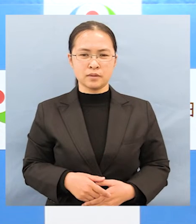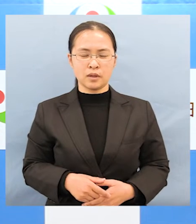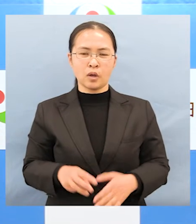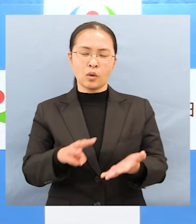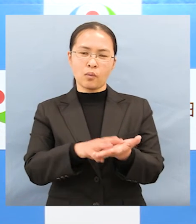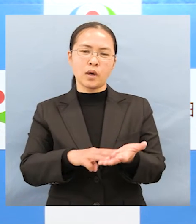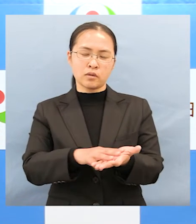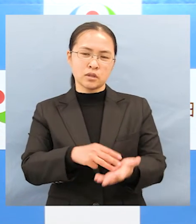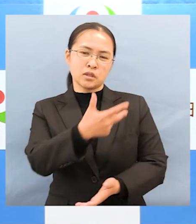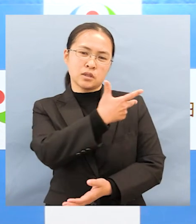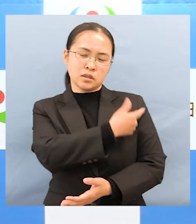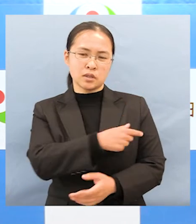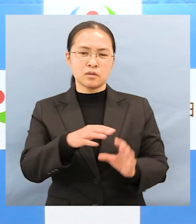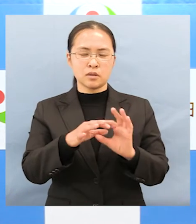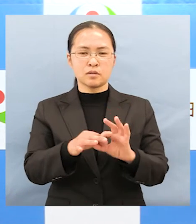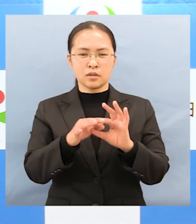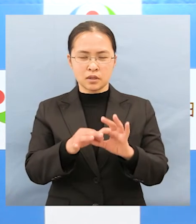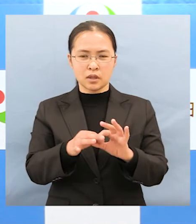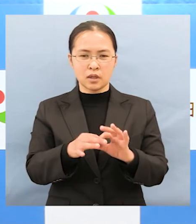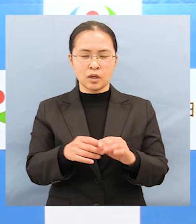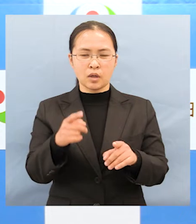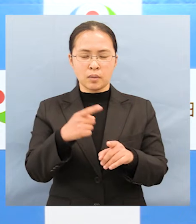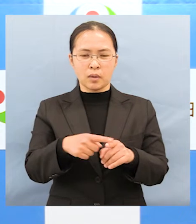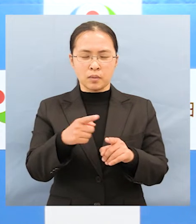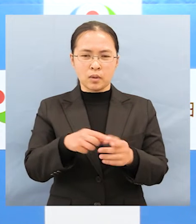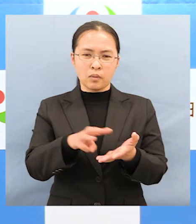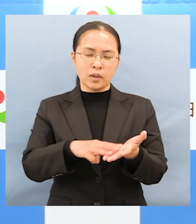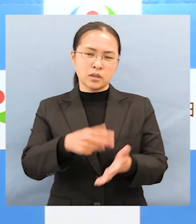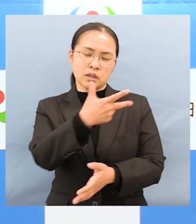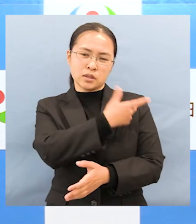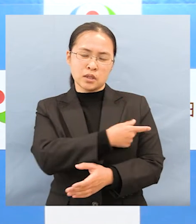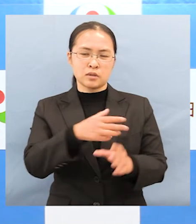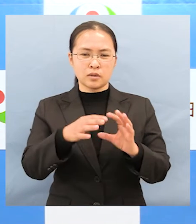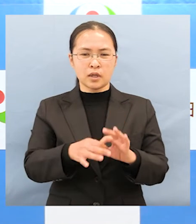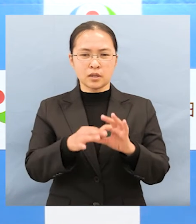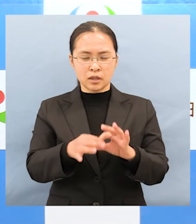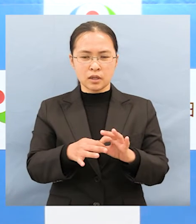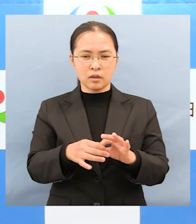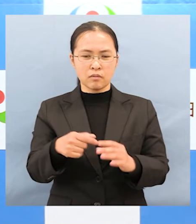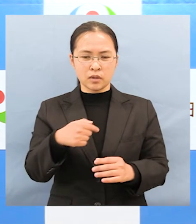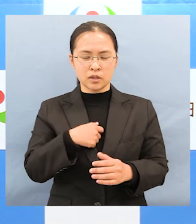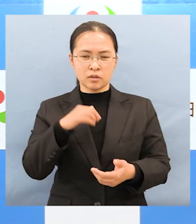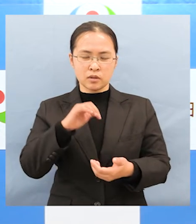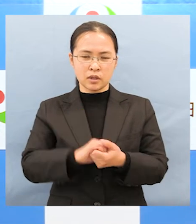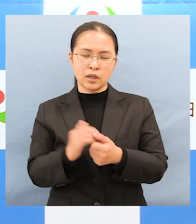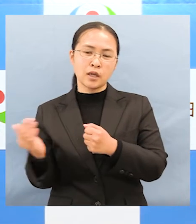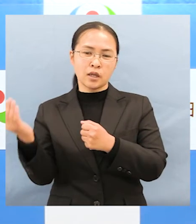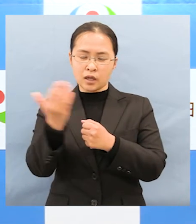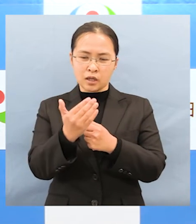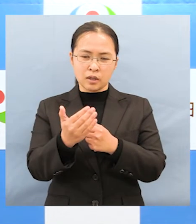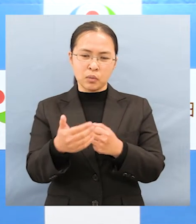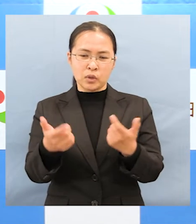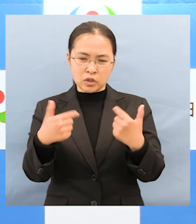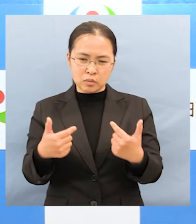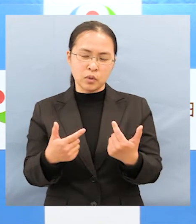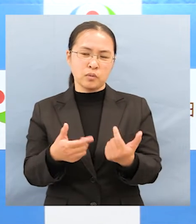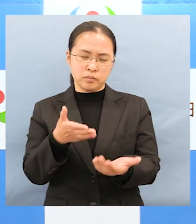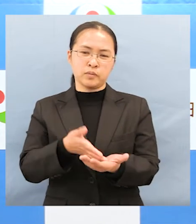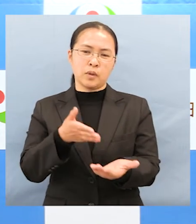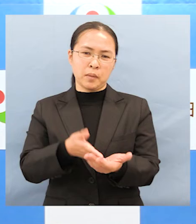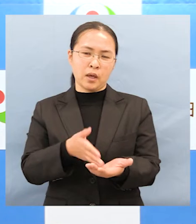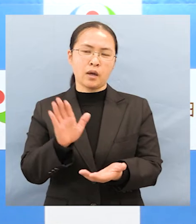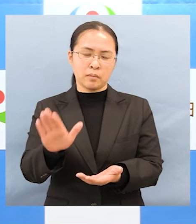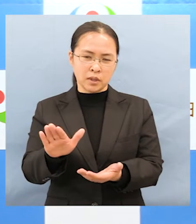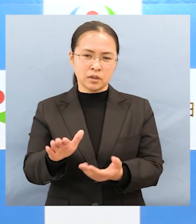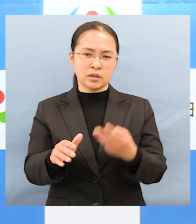目はワクチンの接種についてです。だんだんこのワクチン接種関係が、私の定例記者会見でも恒例になってまいりましたけれども